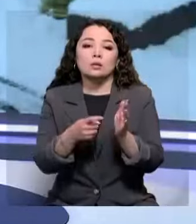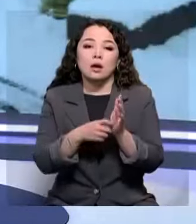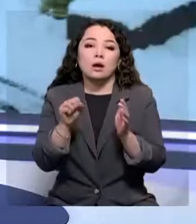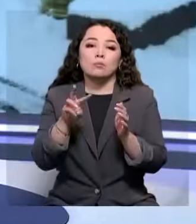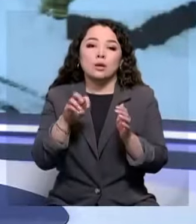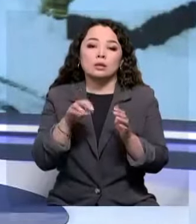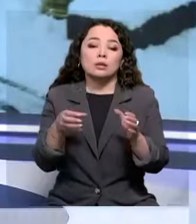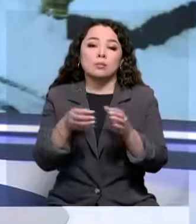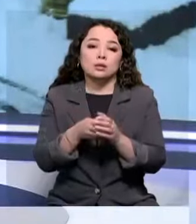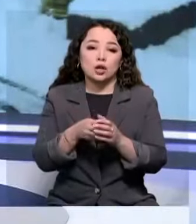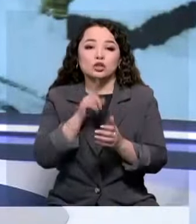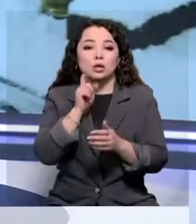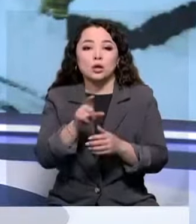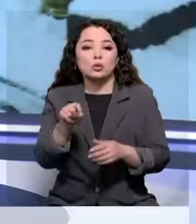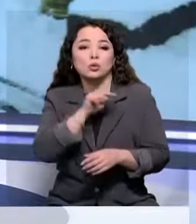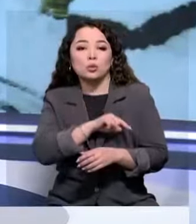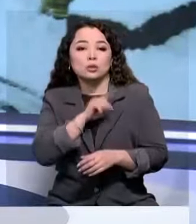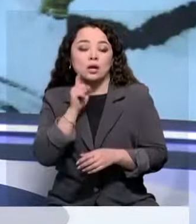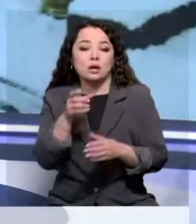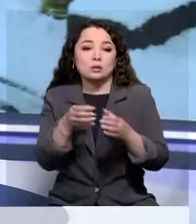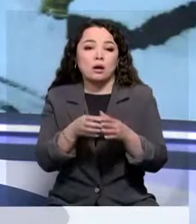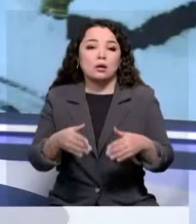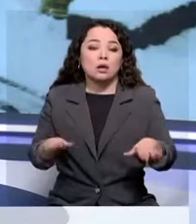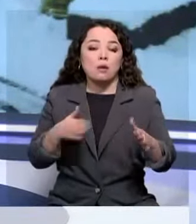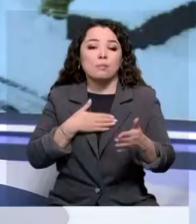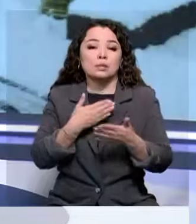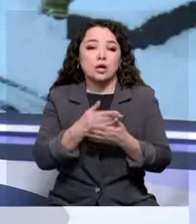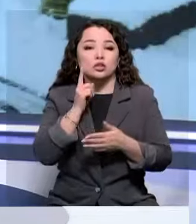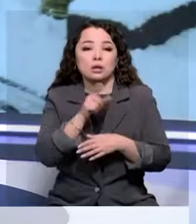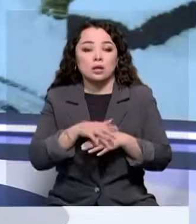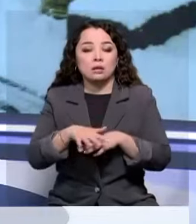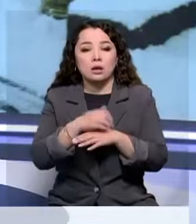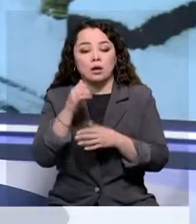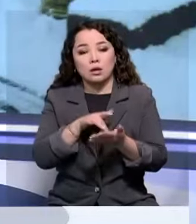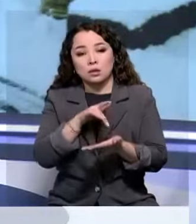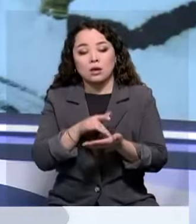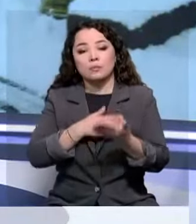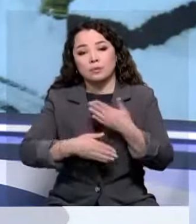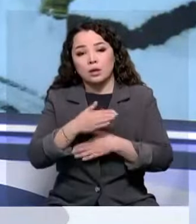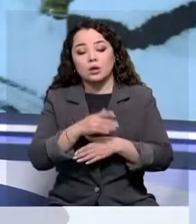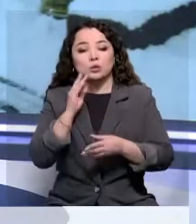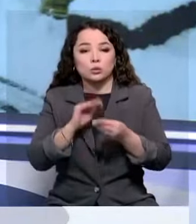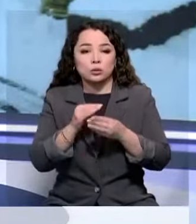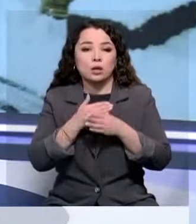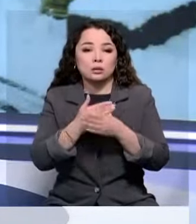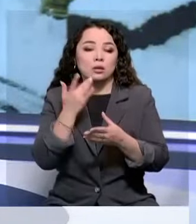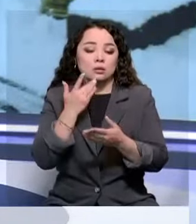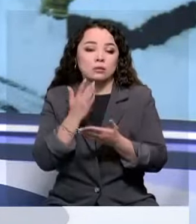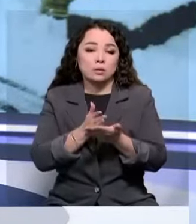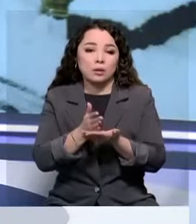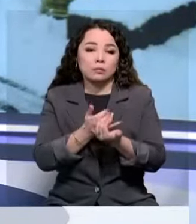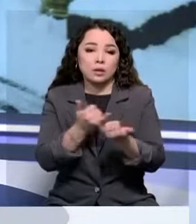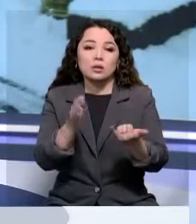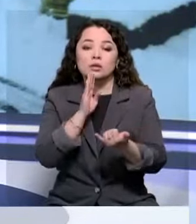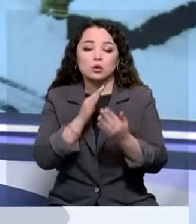Қарағандыда Аманат партиясының жастар рухы жастар қанатының белсенділері қаладағы қариялар мен кемтар жандарға тұрақты түрде көмектеседі. Қыздар